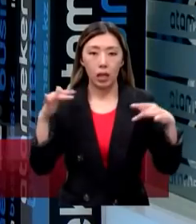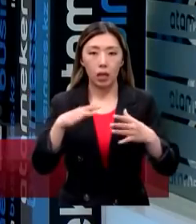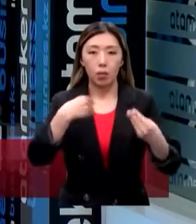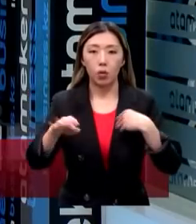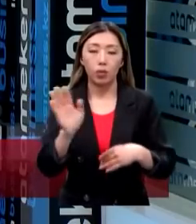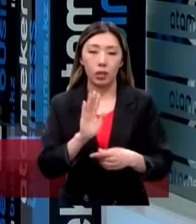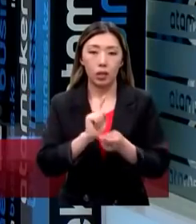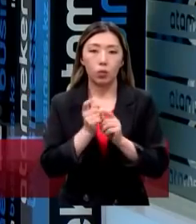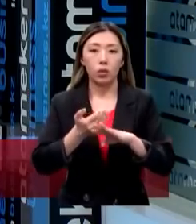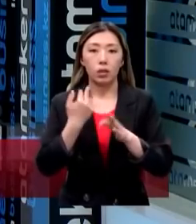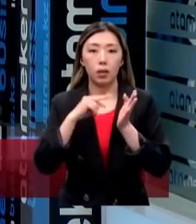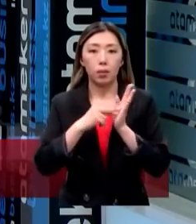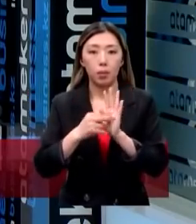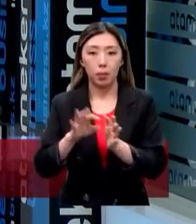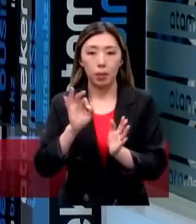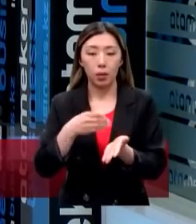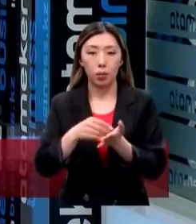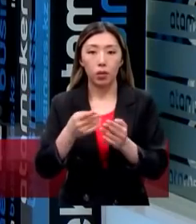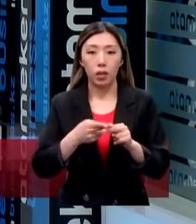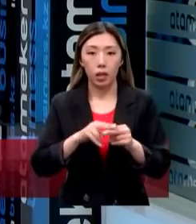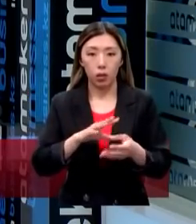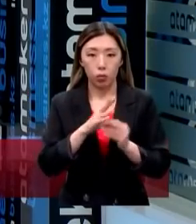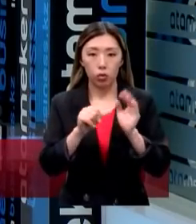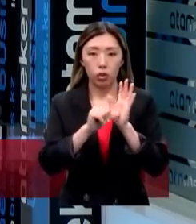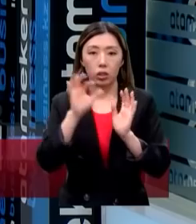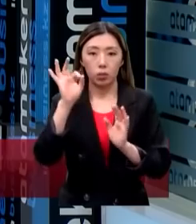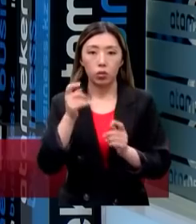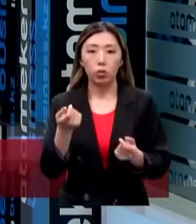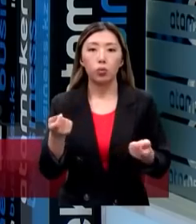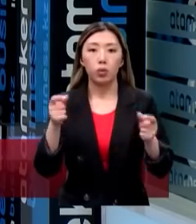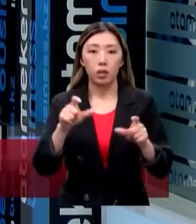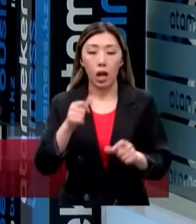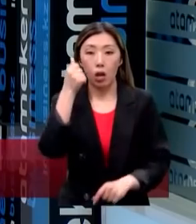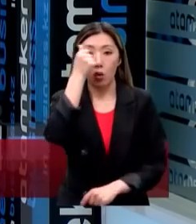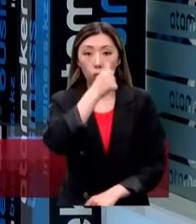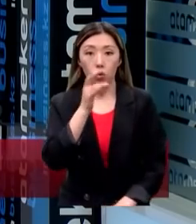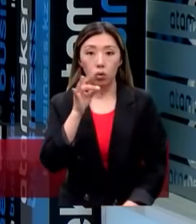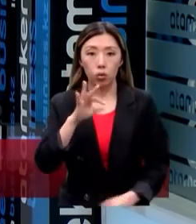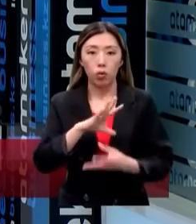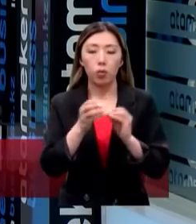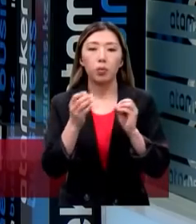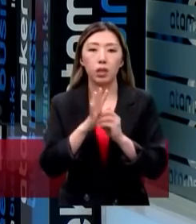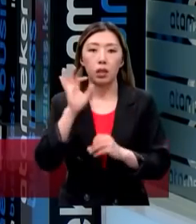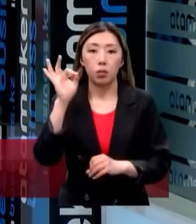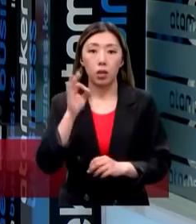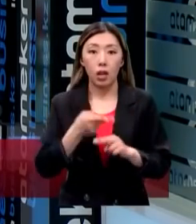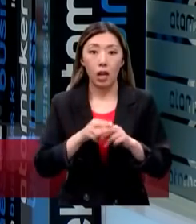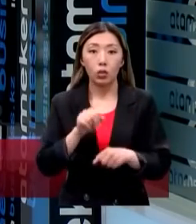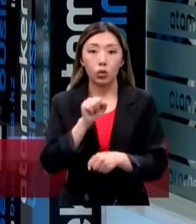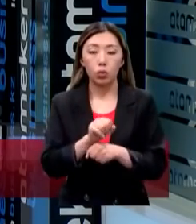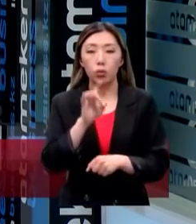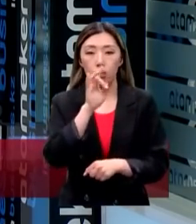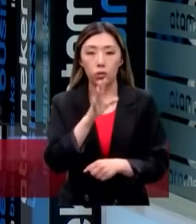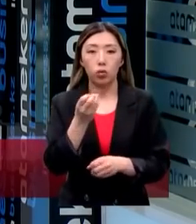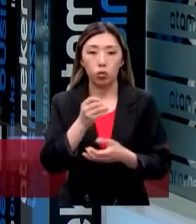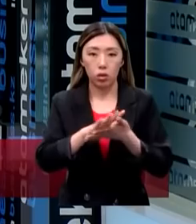продукты питания выросли в цене на 6%. Годовой рост показал более 15%. Это не предел, прогнозируют специалисты. Рекордное